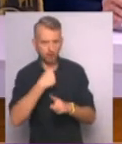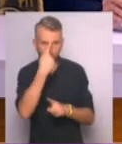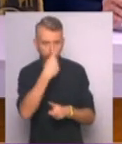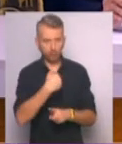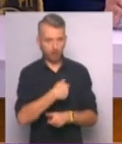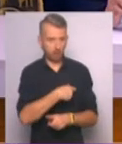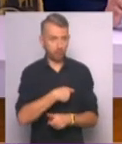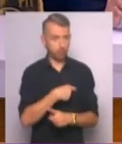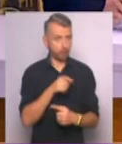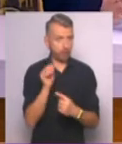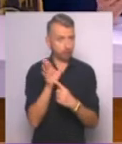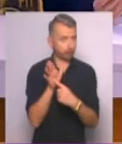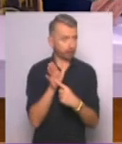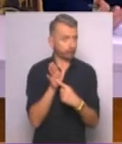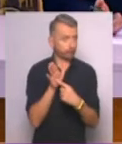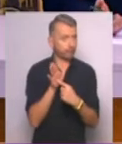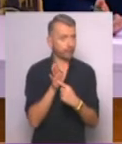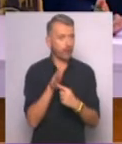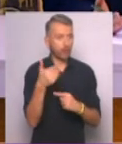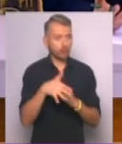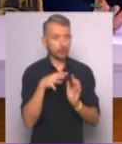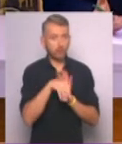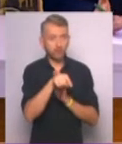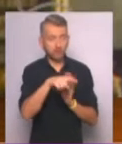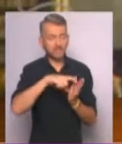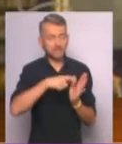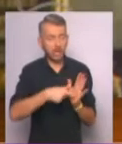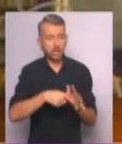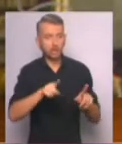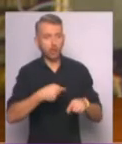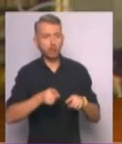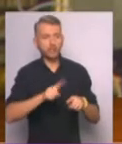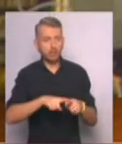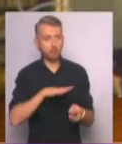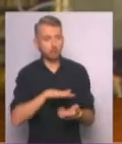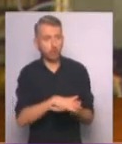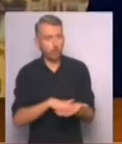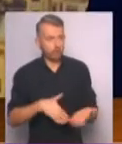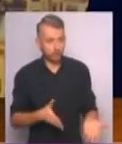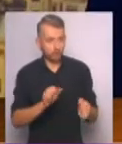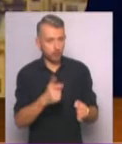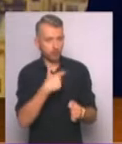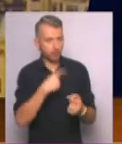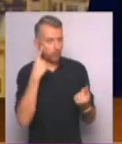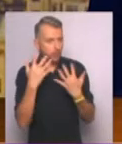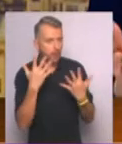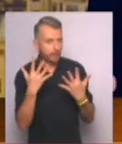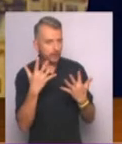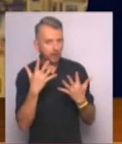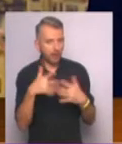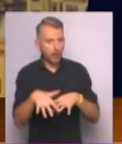є депутатом. І уже в самій залі також це продовжувалось, тобто можете собі уявити,